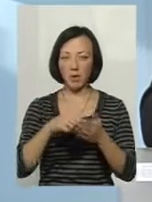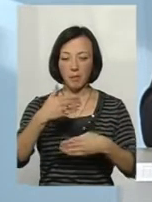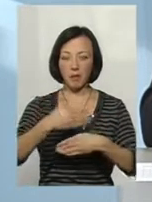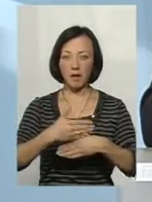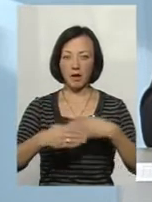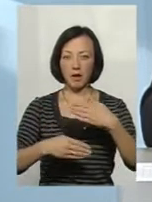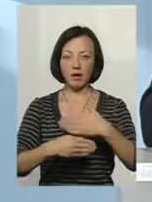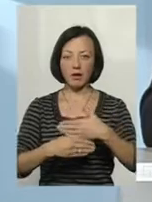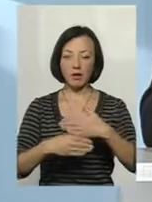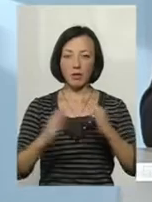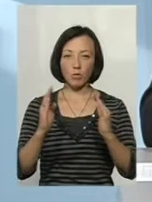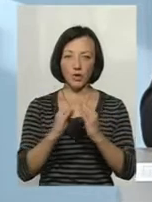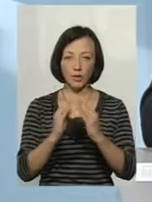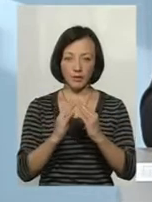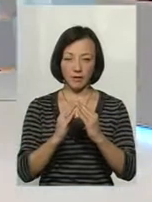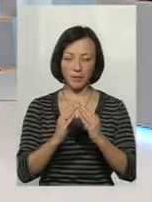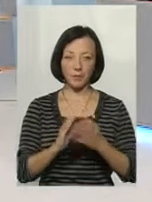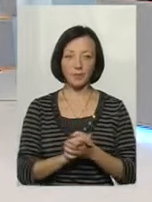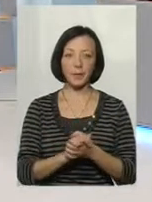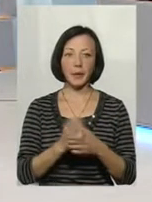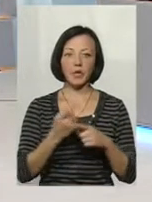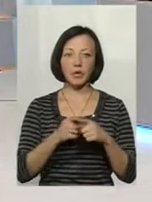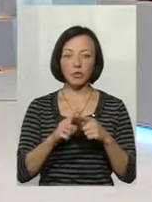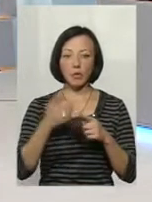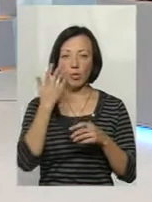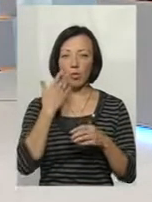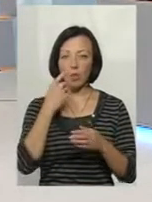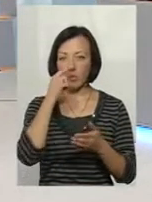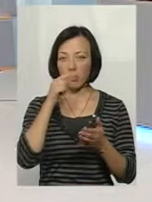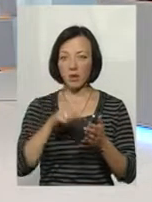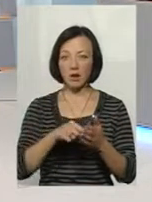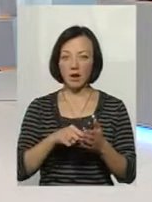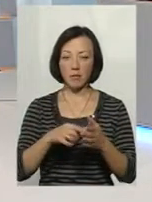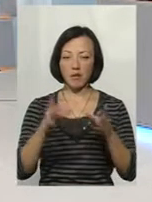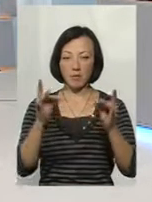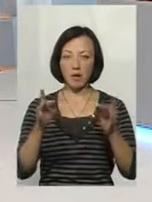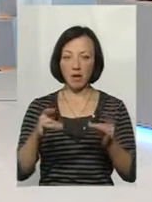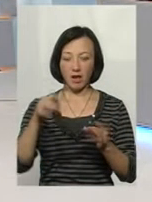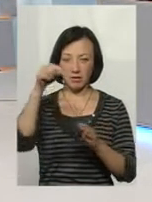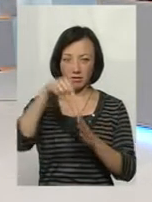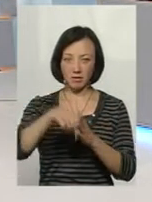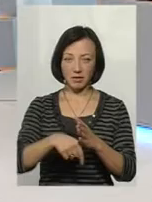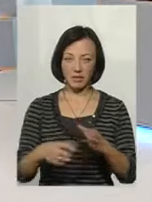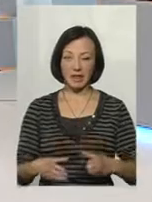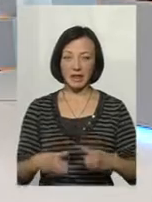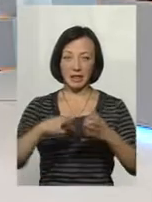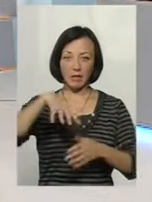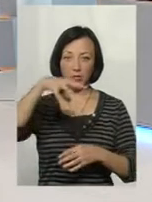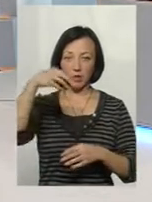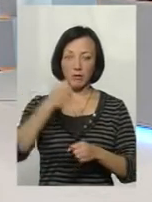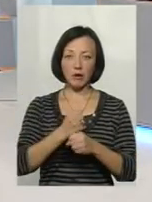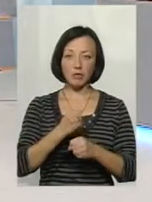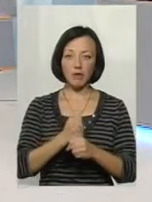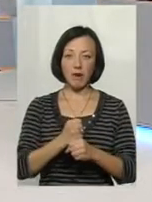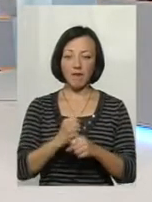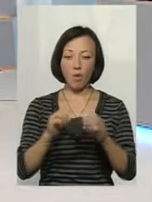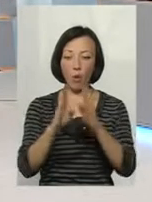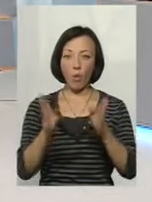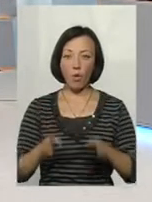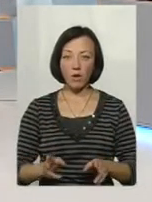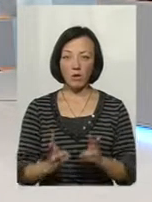перекриття будівлі. Тому, коли потрапив цей пакет димохід і працював котел,